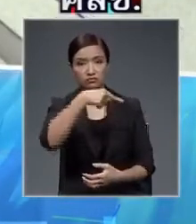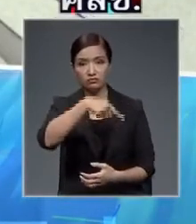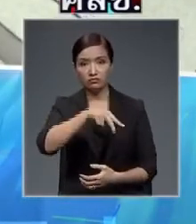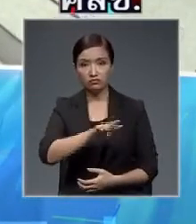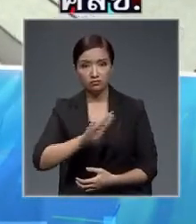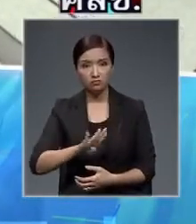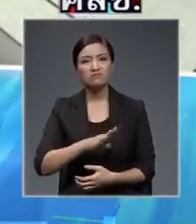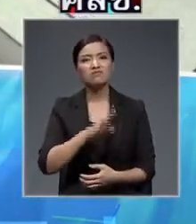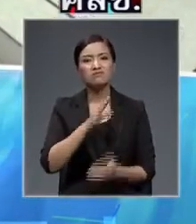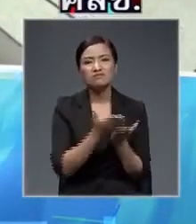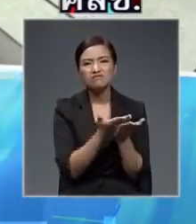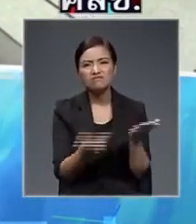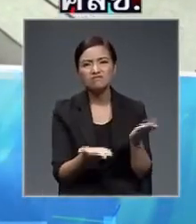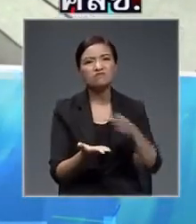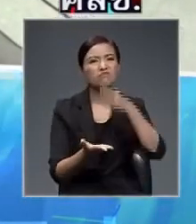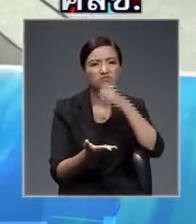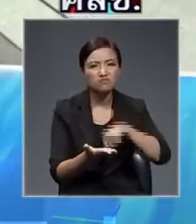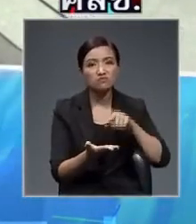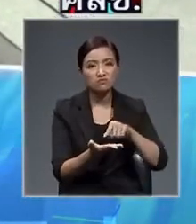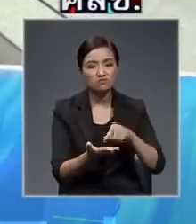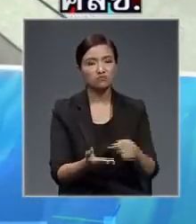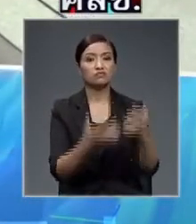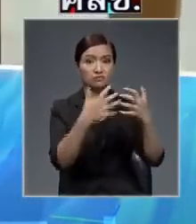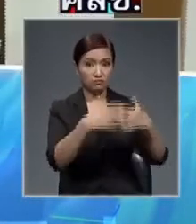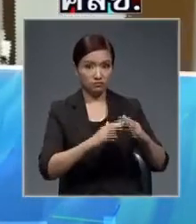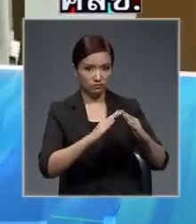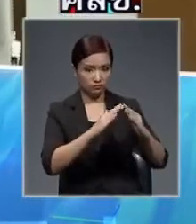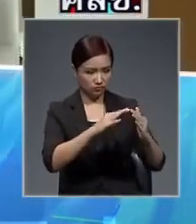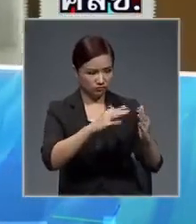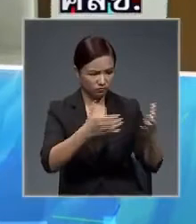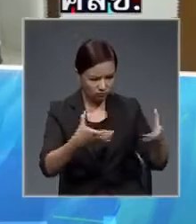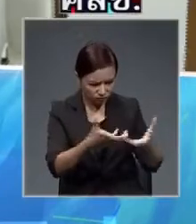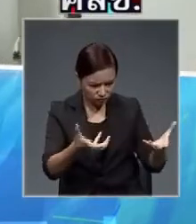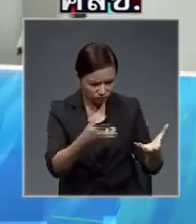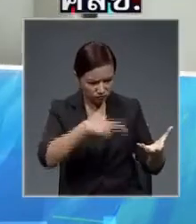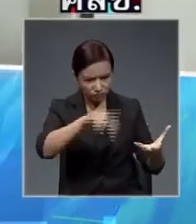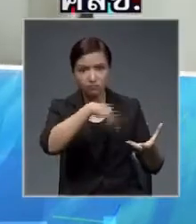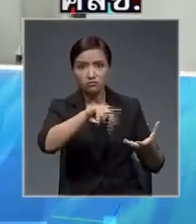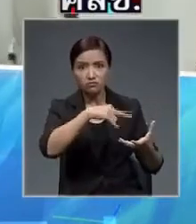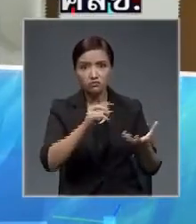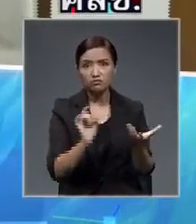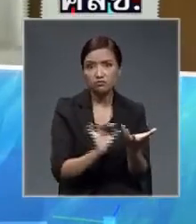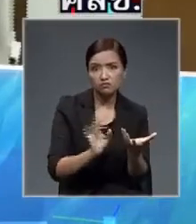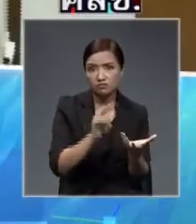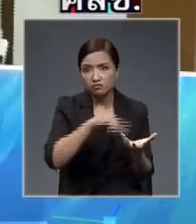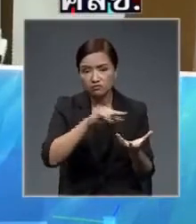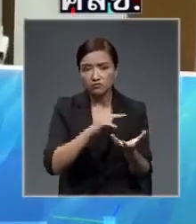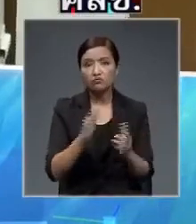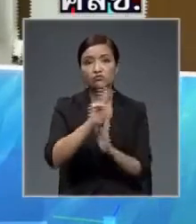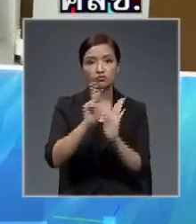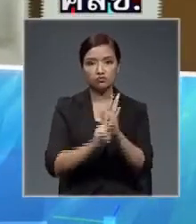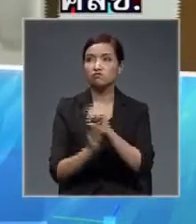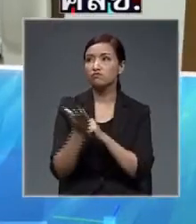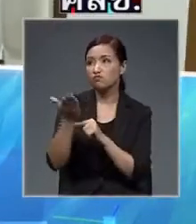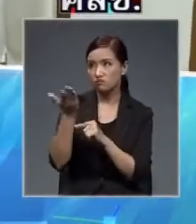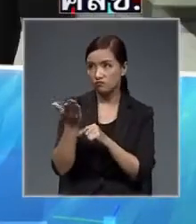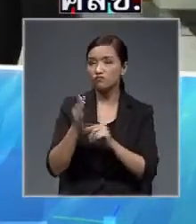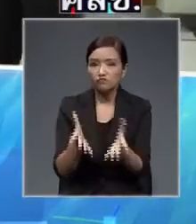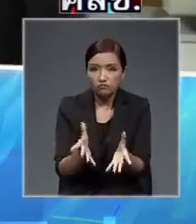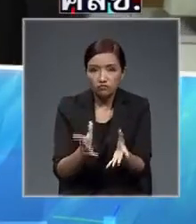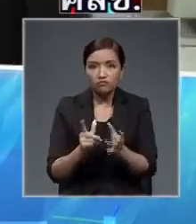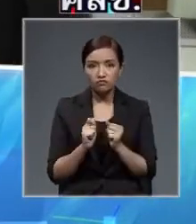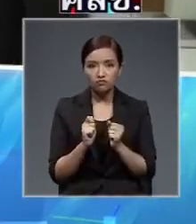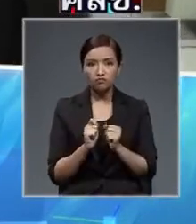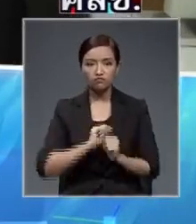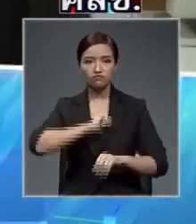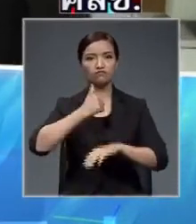คะเราจะมีการตรวจสภาพนะคะเราในกฎหมายเนี่ยก็มีเรื่องของการต้องไปขออนุญาตครอบครองแต่ว่าไ